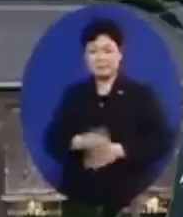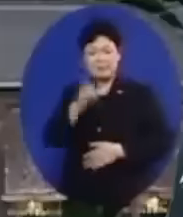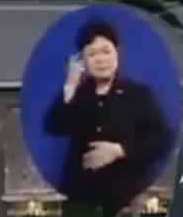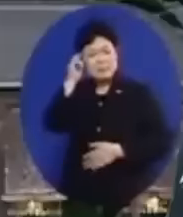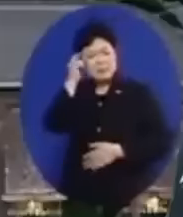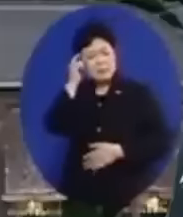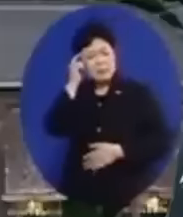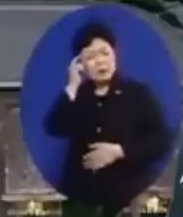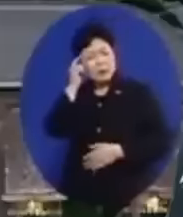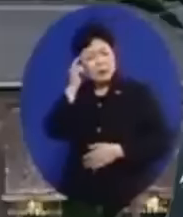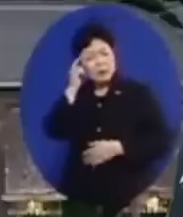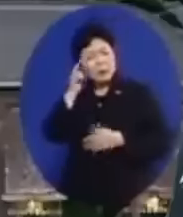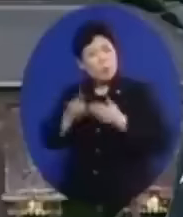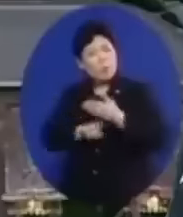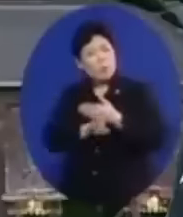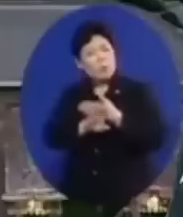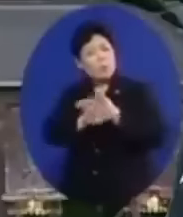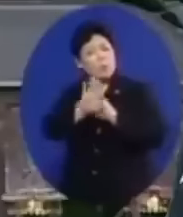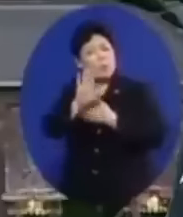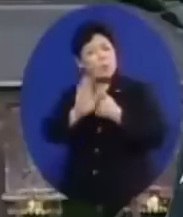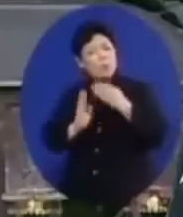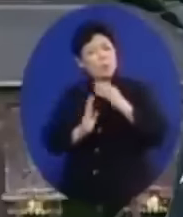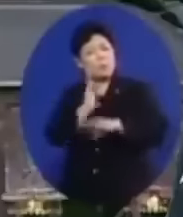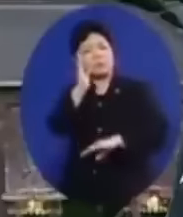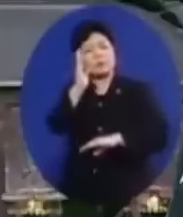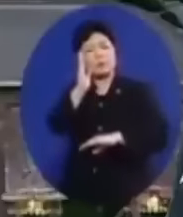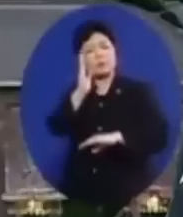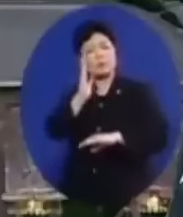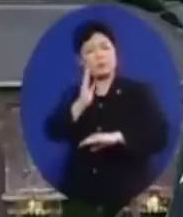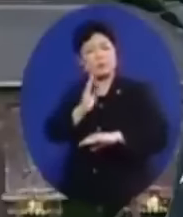생각하던 이외로 다른 길로 인도할 때가 있습니다.